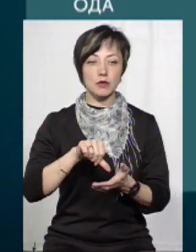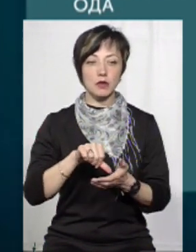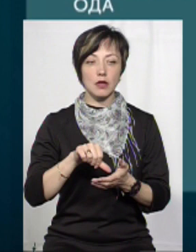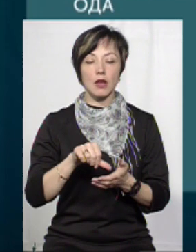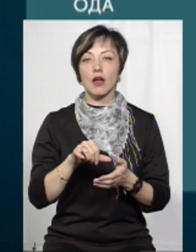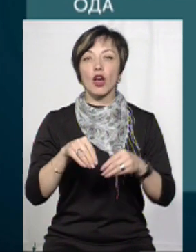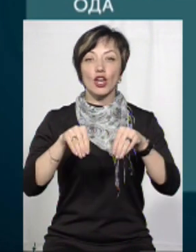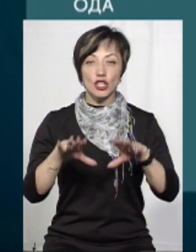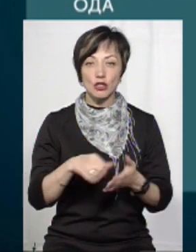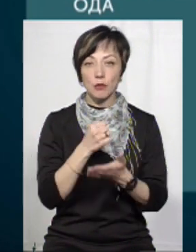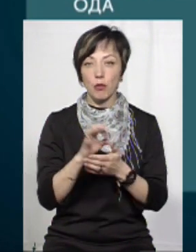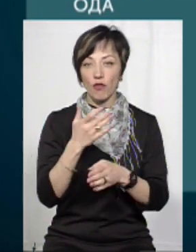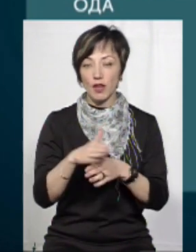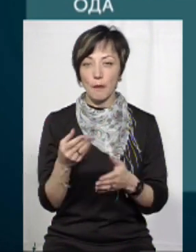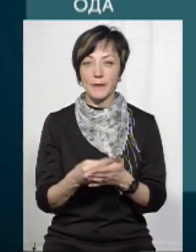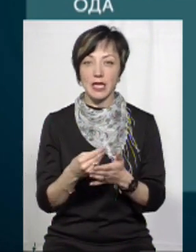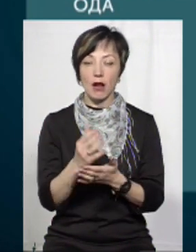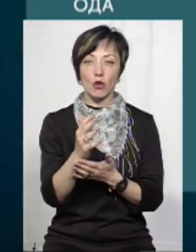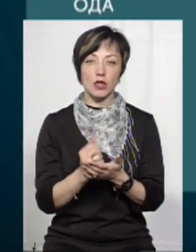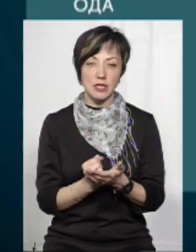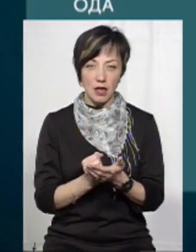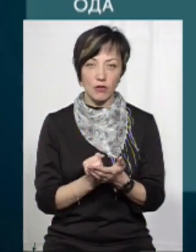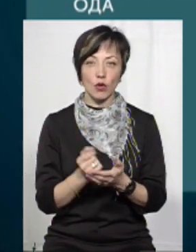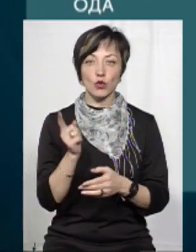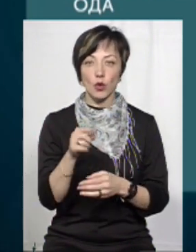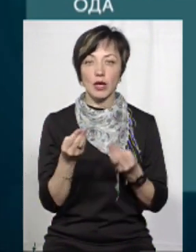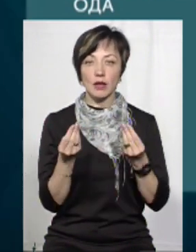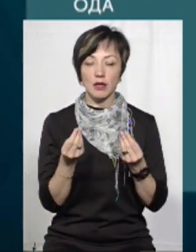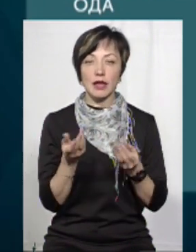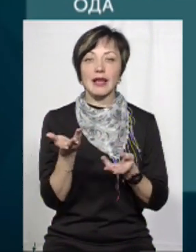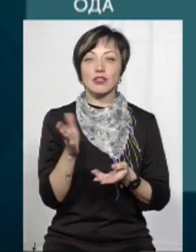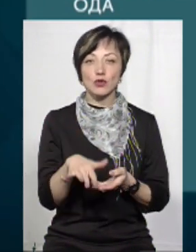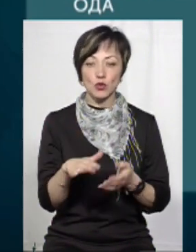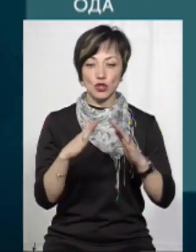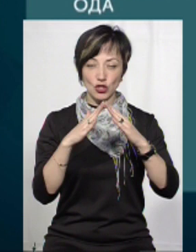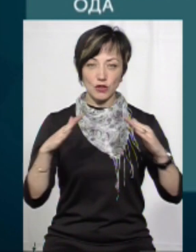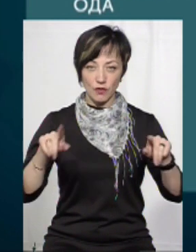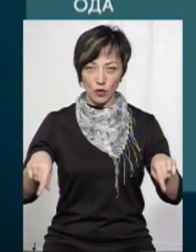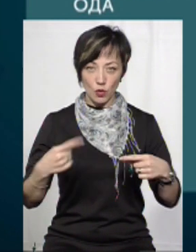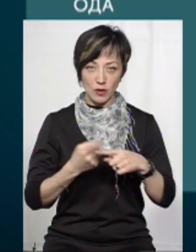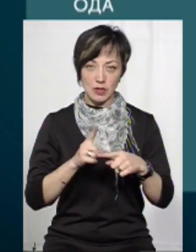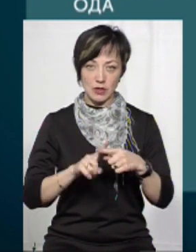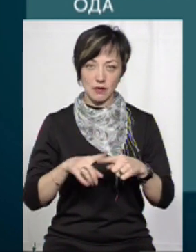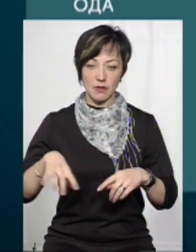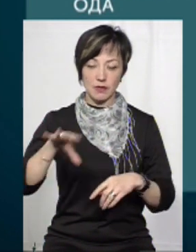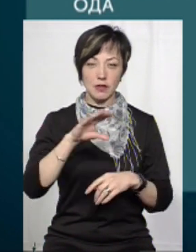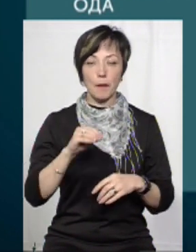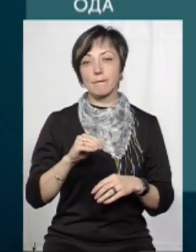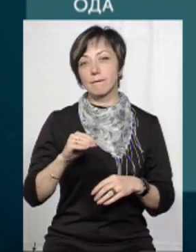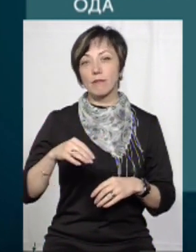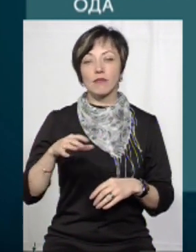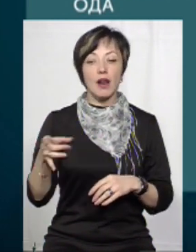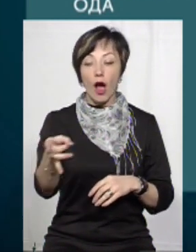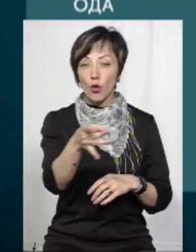відповідні рішення про виділення з матеріального резерву тої кількості шиферу для відновлення цих покрівель. Практично по